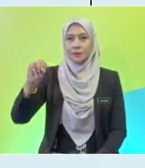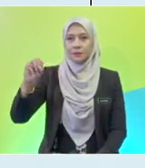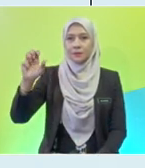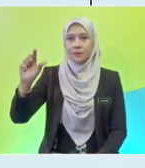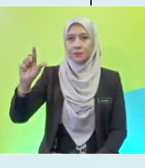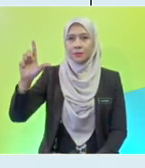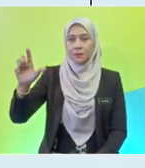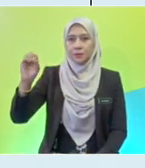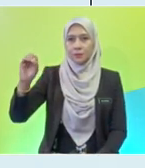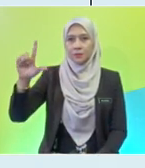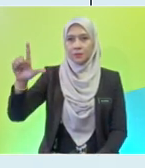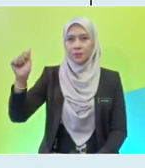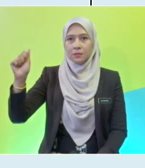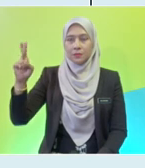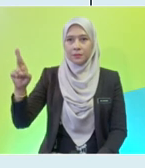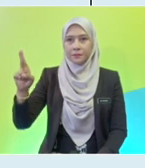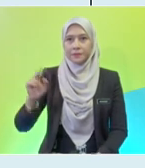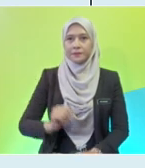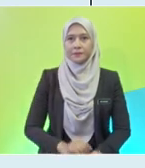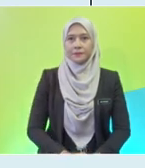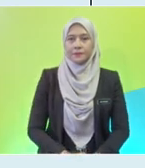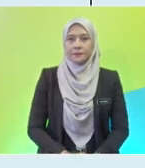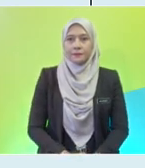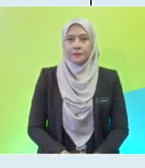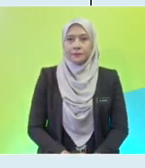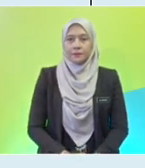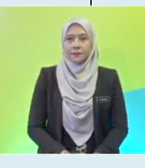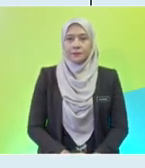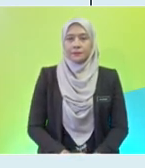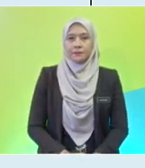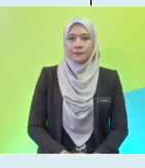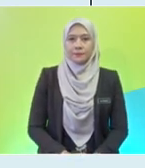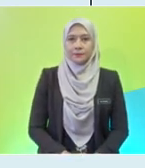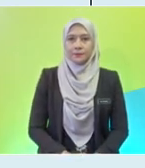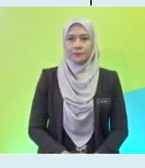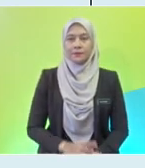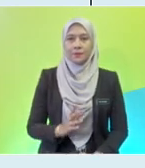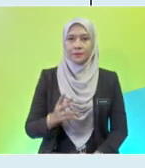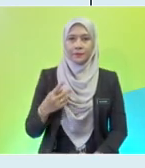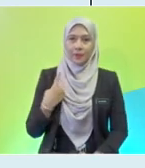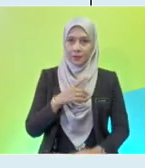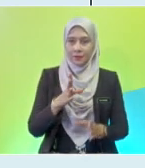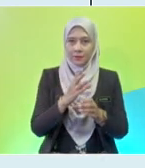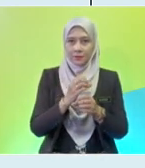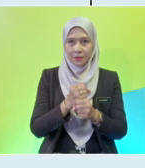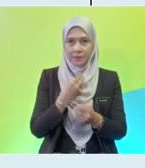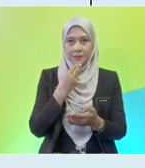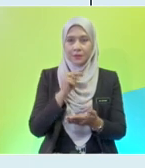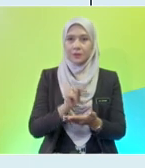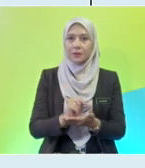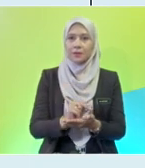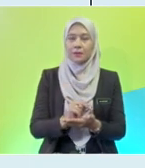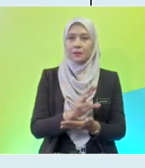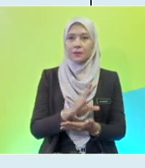dan juga MBB jadi kita dapat nilai ke Langkah kedua